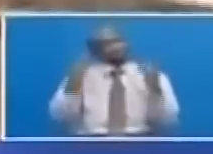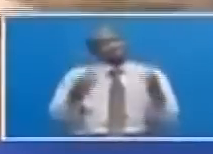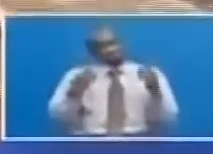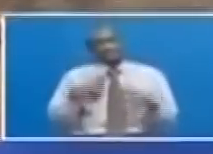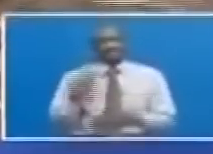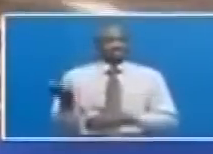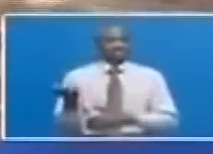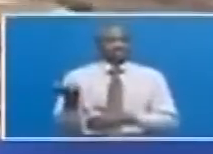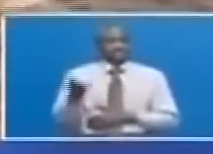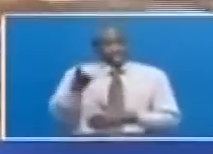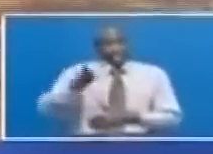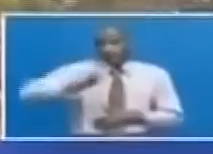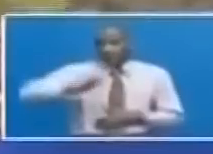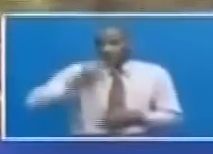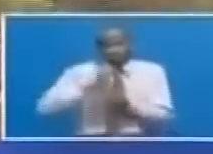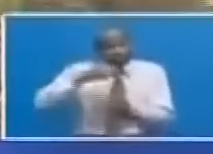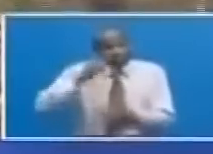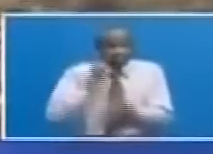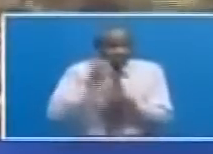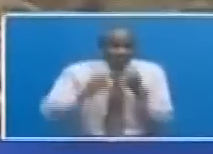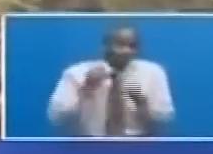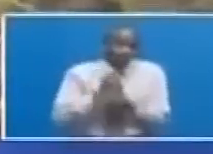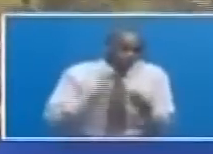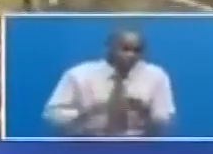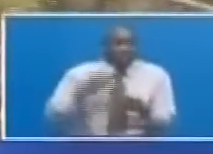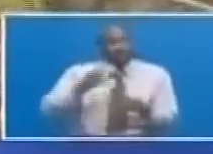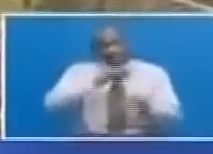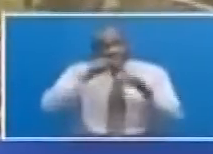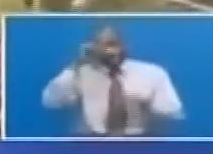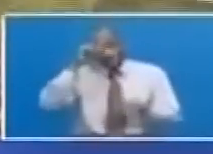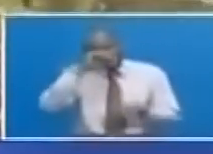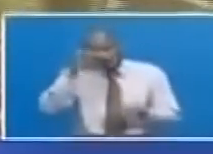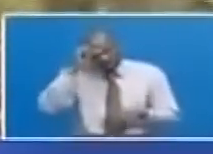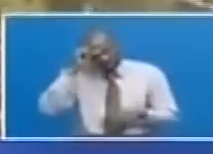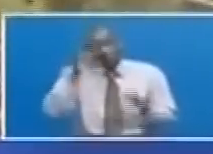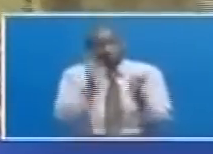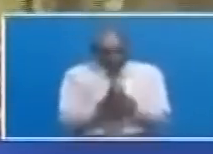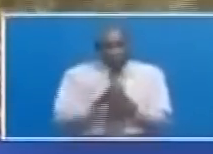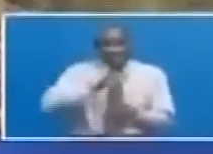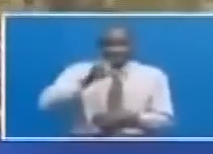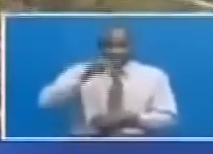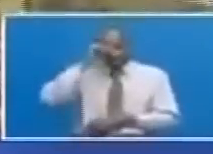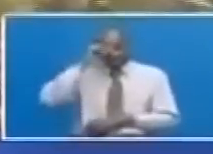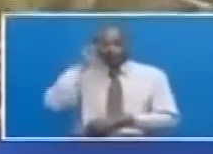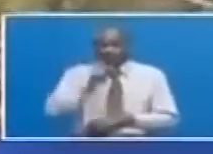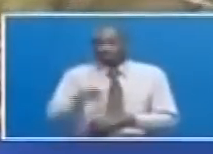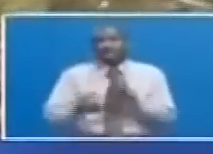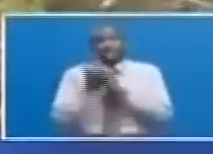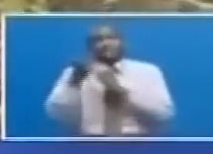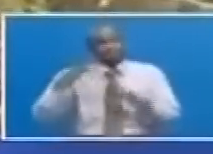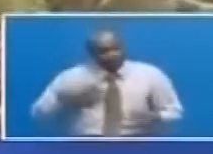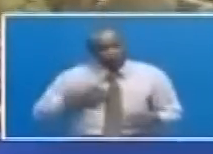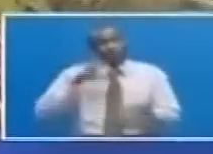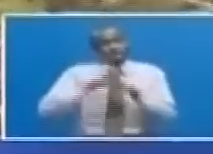pale. Inasalia changamoto kwa serikali kuu na ile ya kaunti kuhakikisha kuwa wakulima hawa wanawezesha